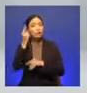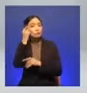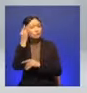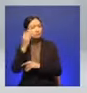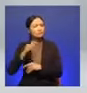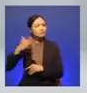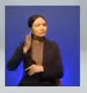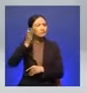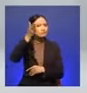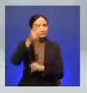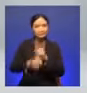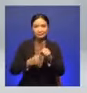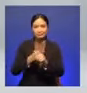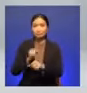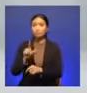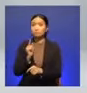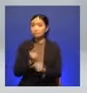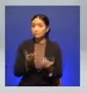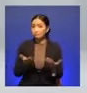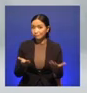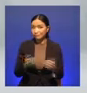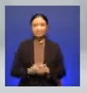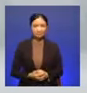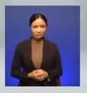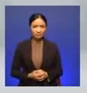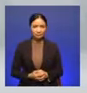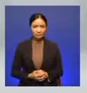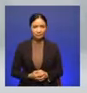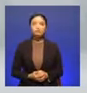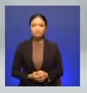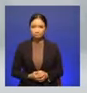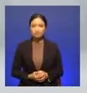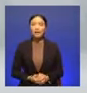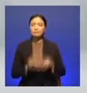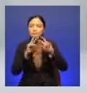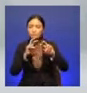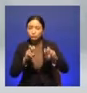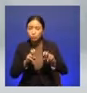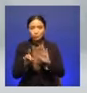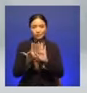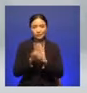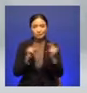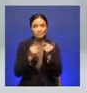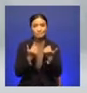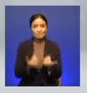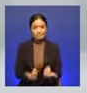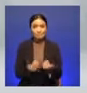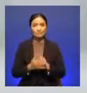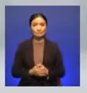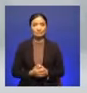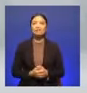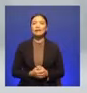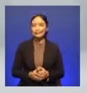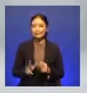ในอีก20ปีข้างหน้าค่ะว่าจะเป็นยังไงนะคะโดยในกรณีศึกษาสุดท้ายนะคะสำหรับวันนี้เป็นกรณีศึกษา